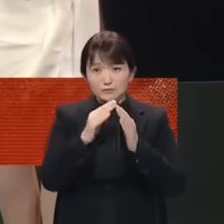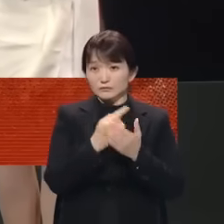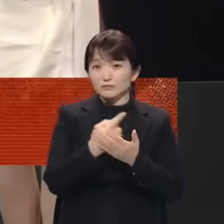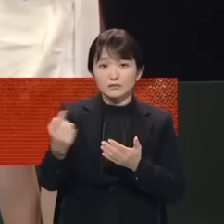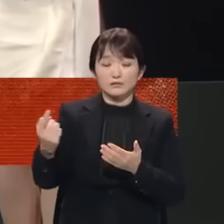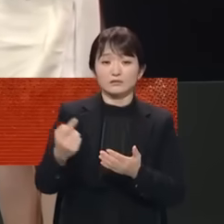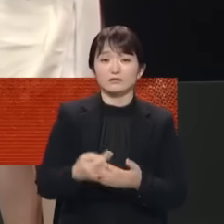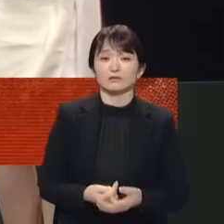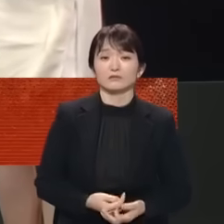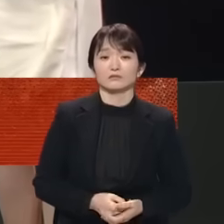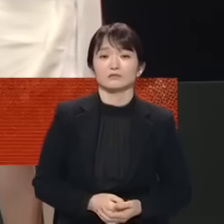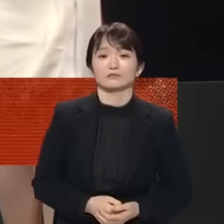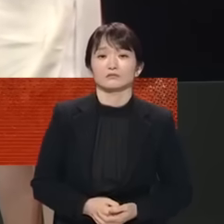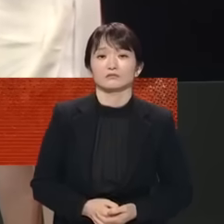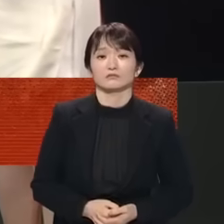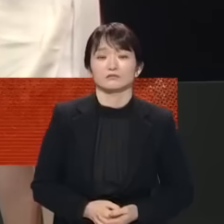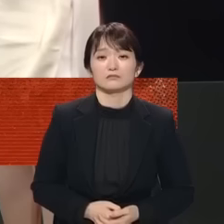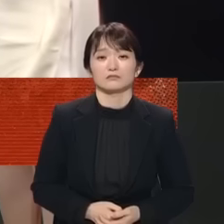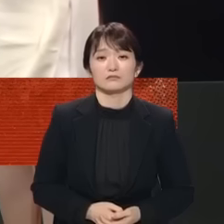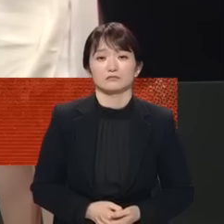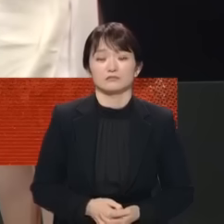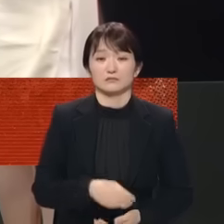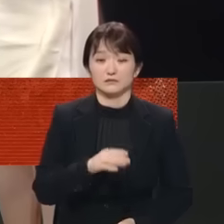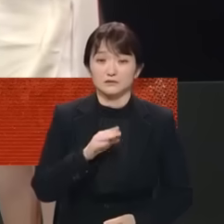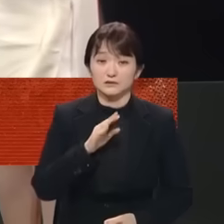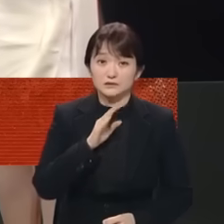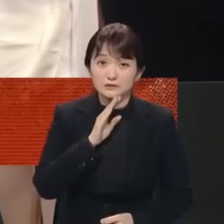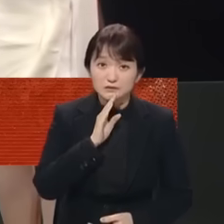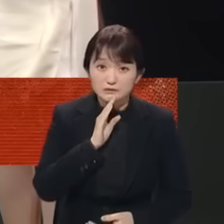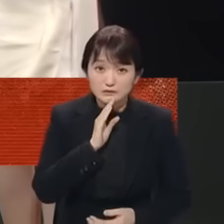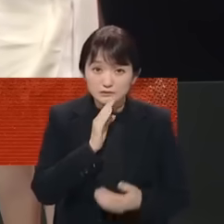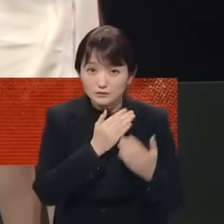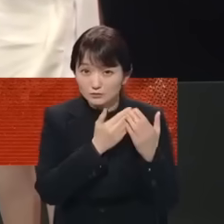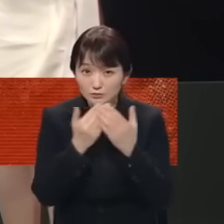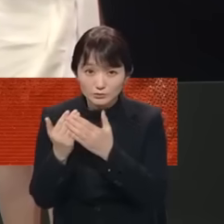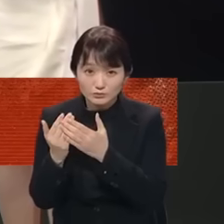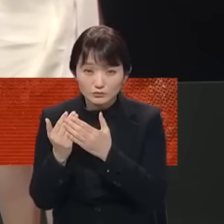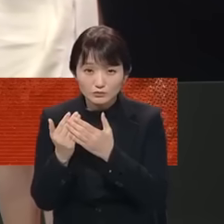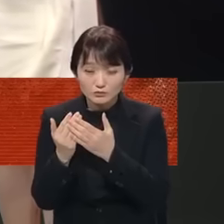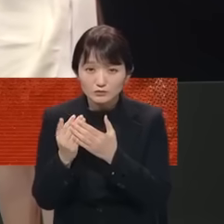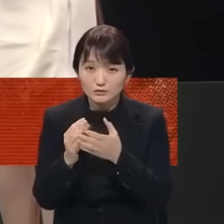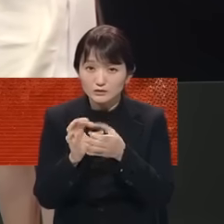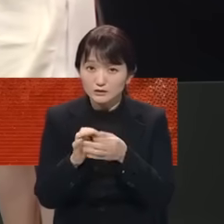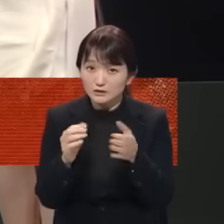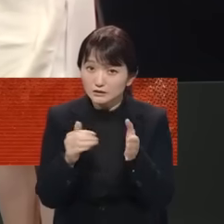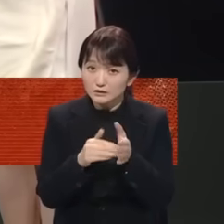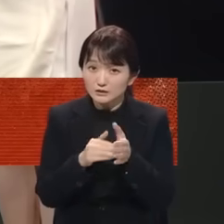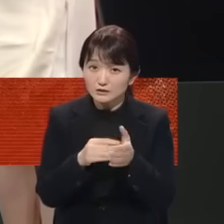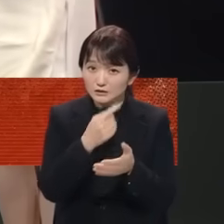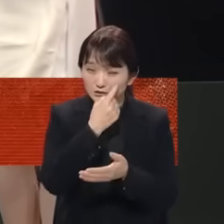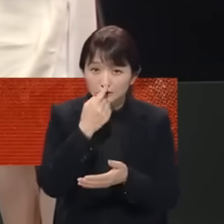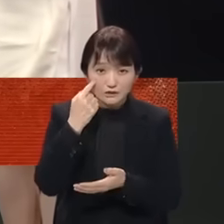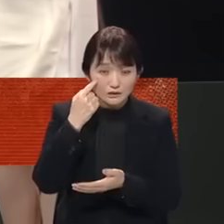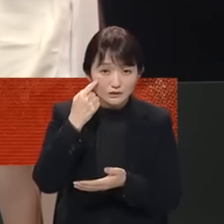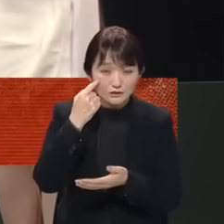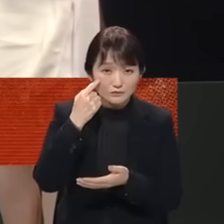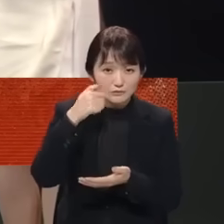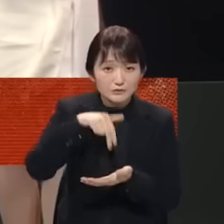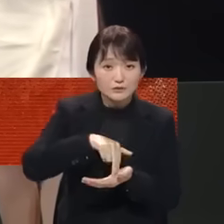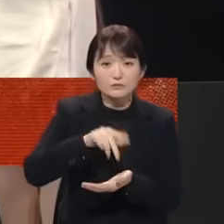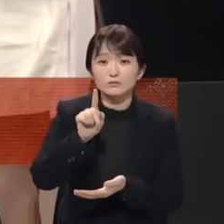버렸다고 하는데요 이대로라면 사실론 관계도 끝나 버리는 걸까요 또이 관계를 입증하려면 어떻게